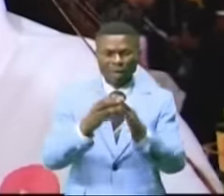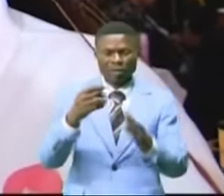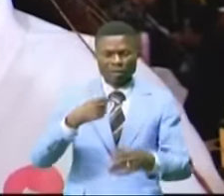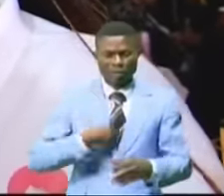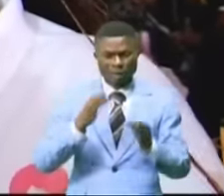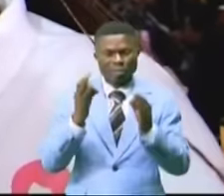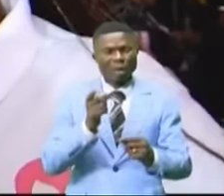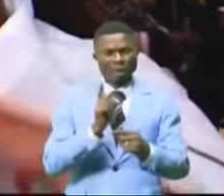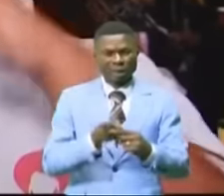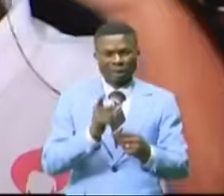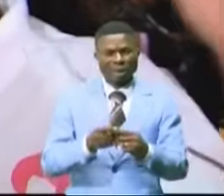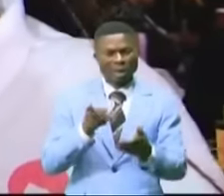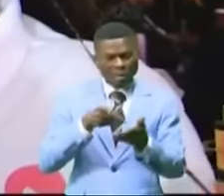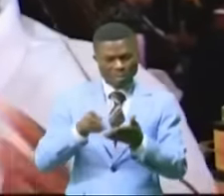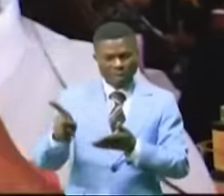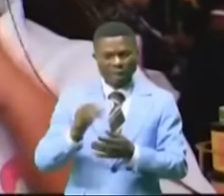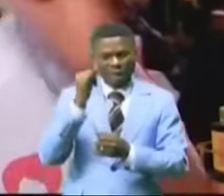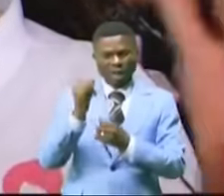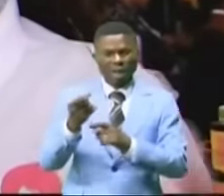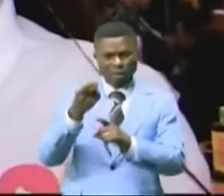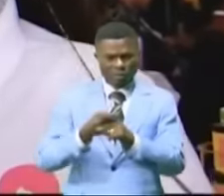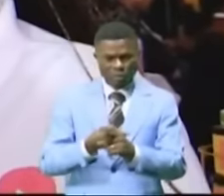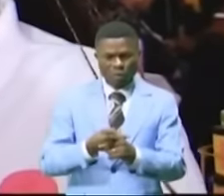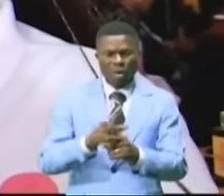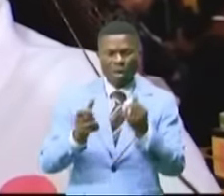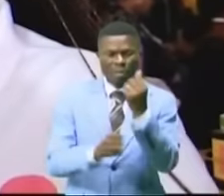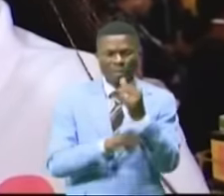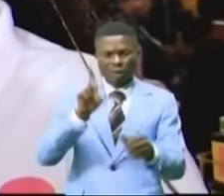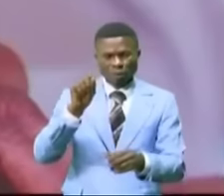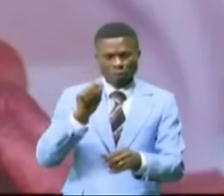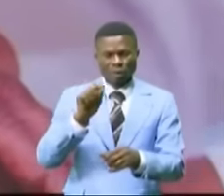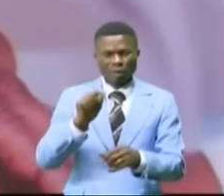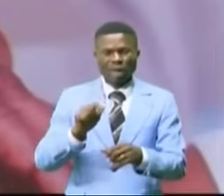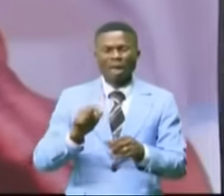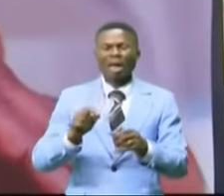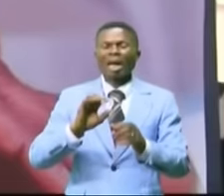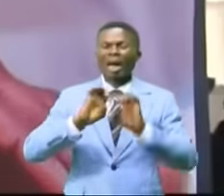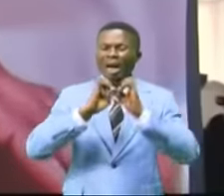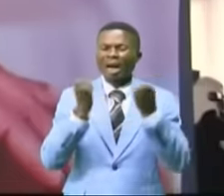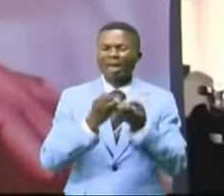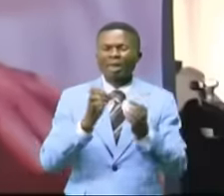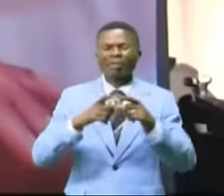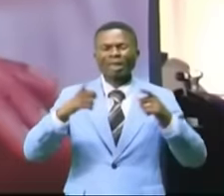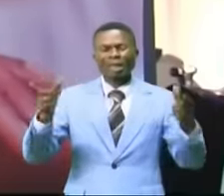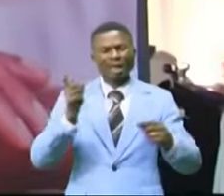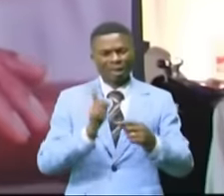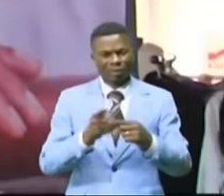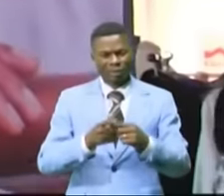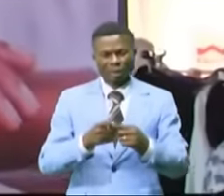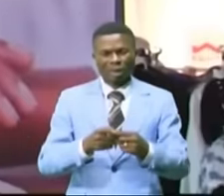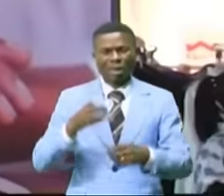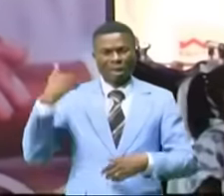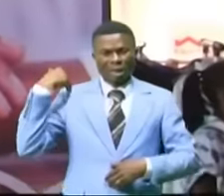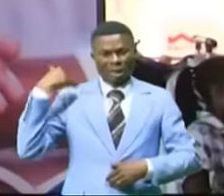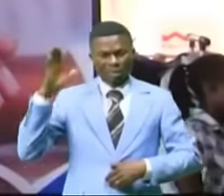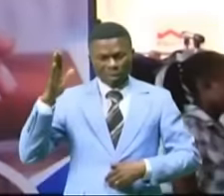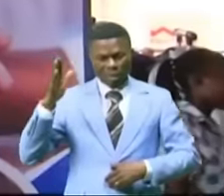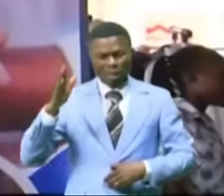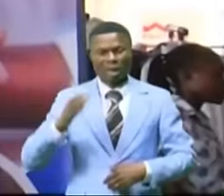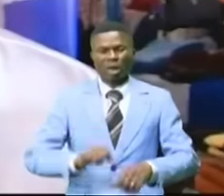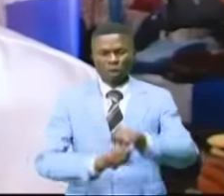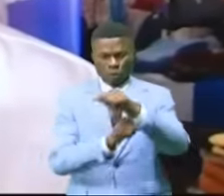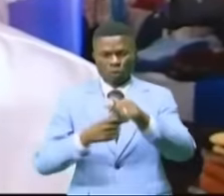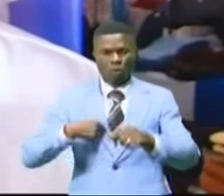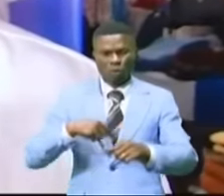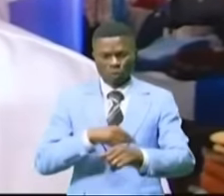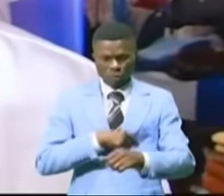toujours difficile en fait de faire grandir l'entreprise s'il n'y a pas un bon financement. Le chef de l'État peut nous donner la main d'association en faisant